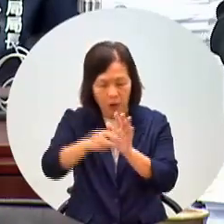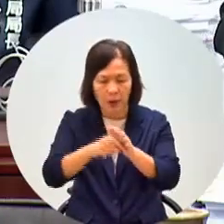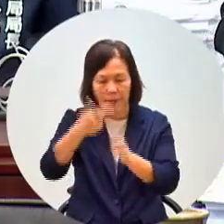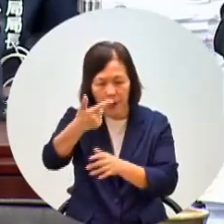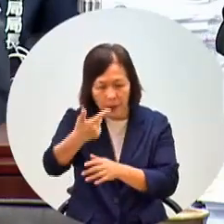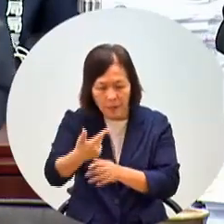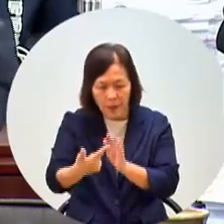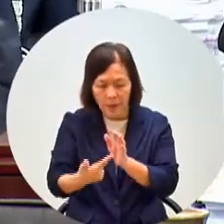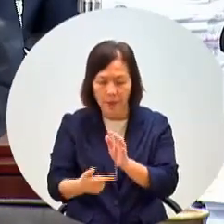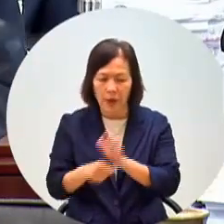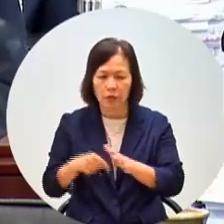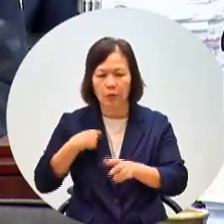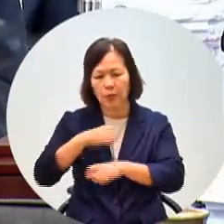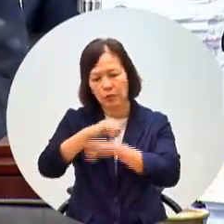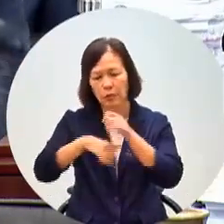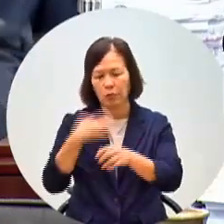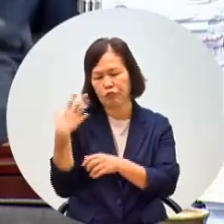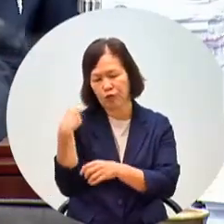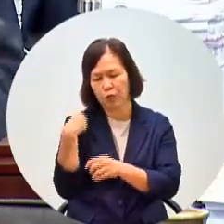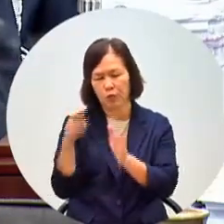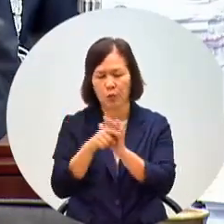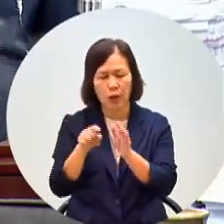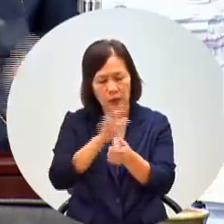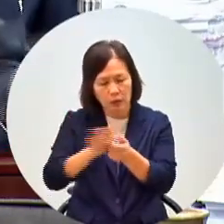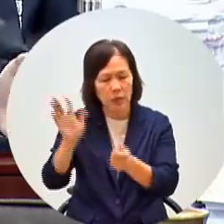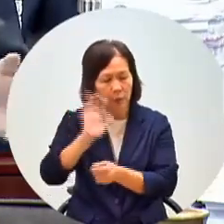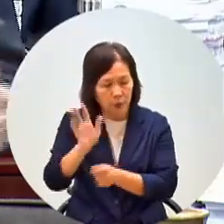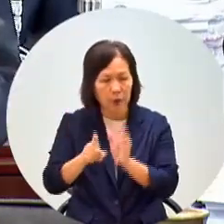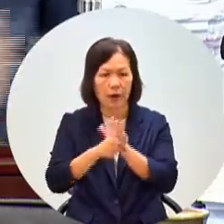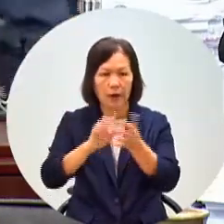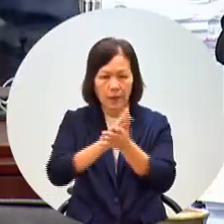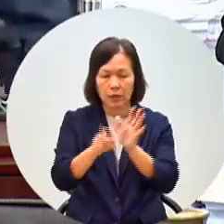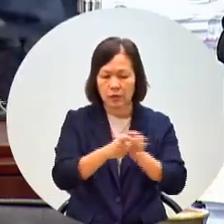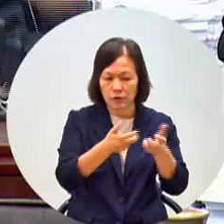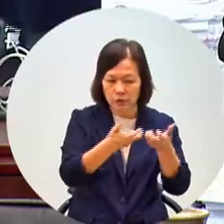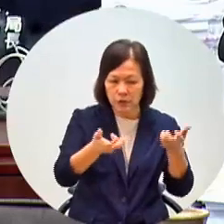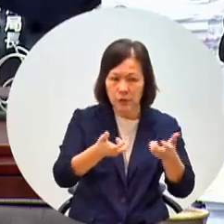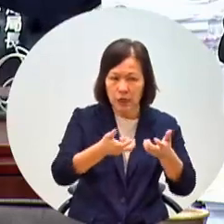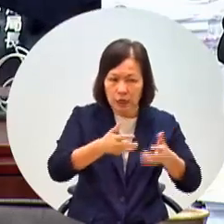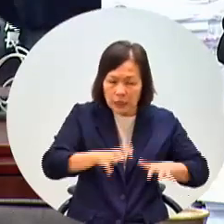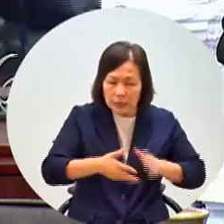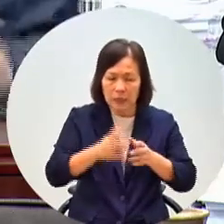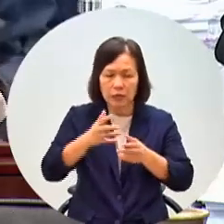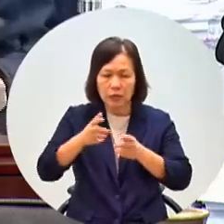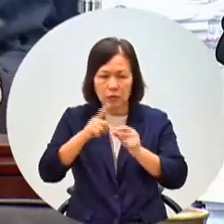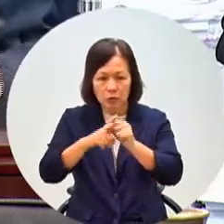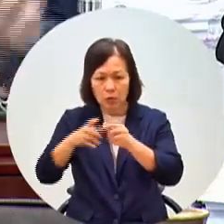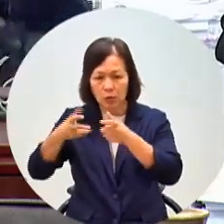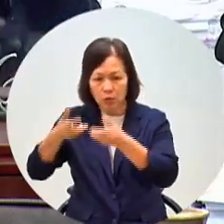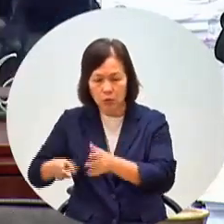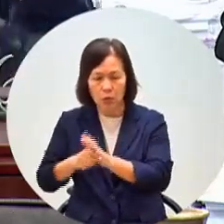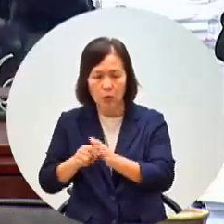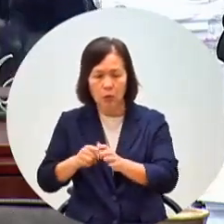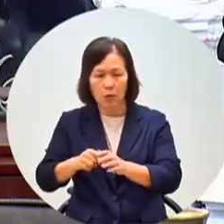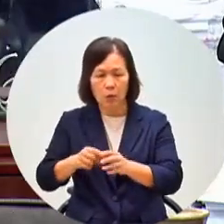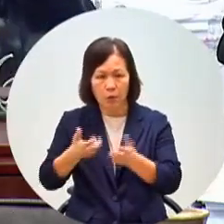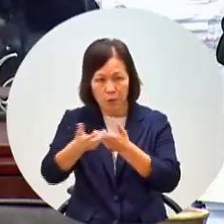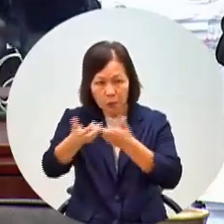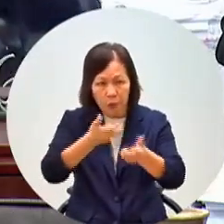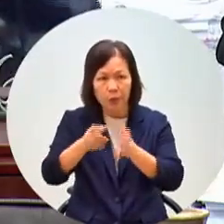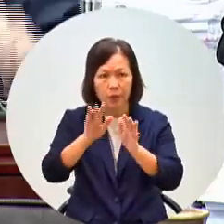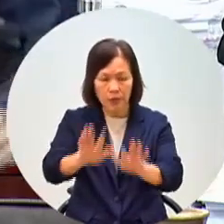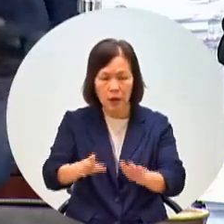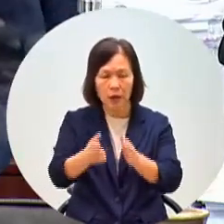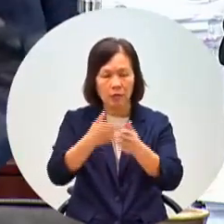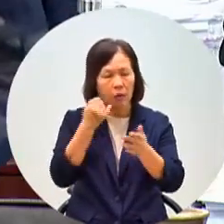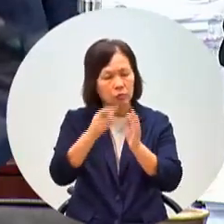跟病毒共存的状况，我们就是要把我们的轻重症分流。所以我们的基层之后，你看一下就500家，我们是全台湾人数